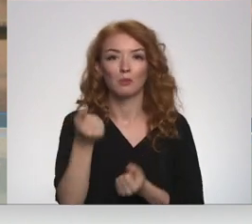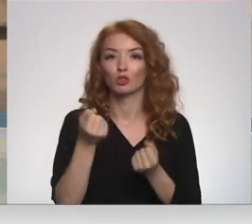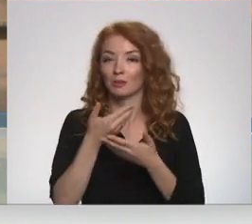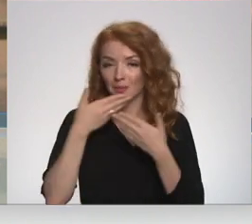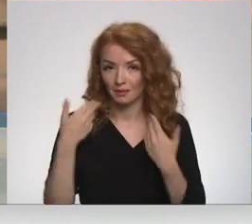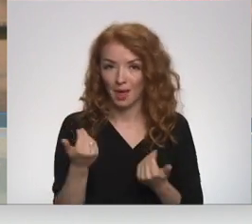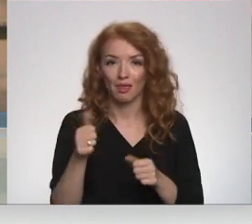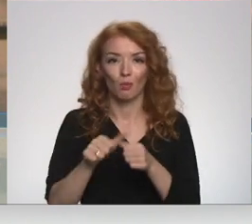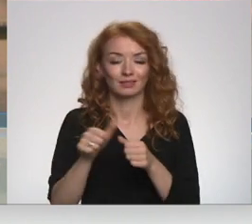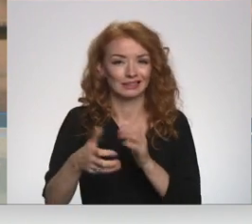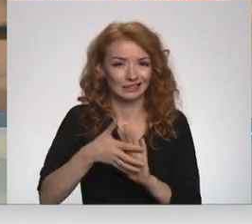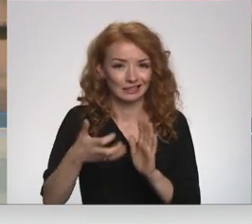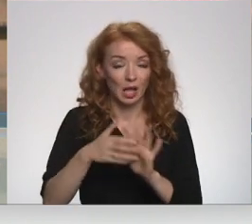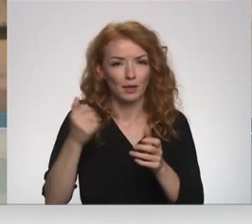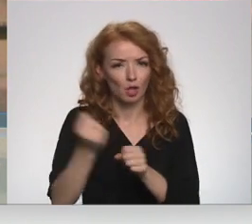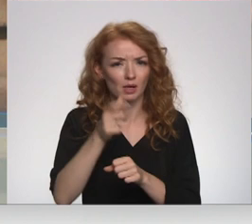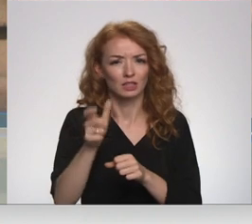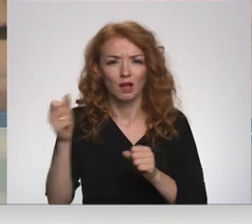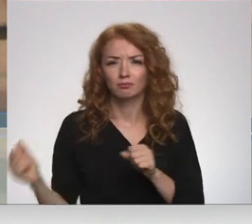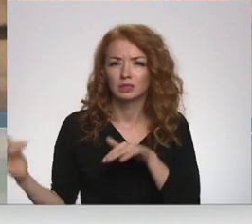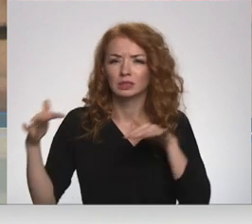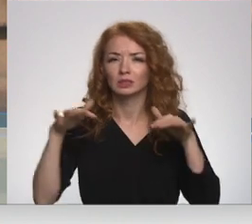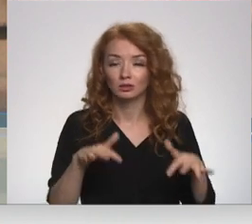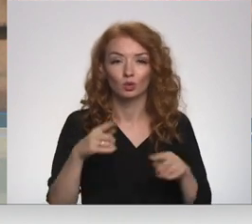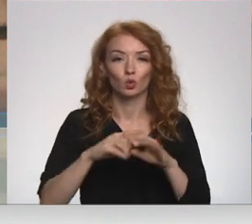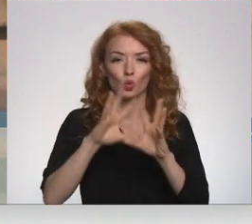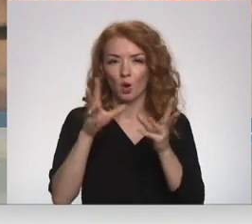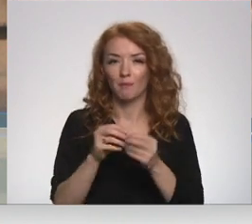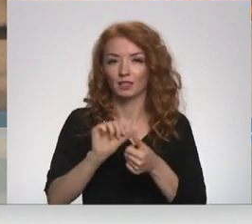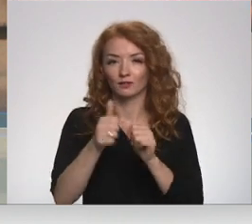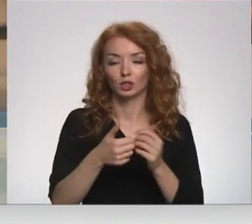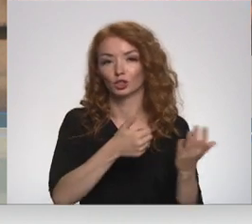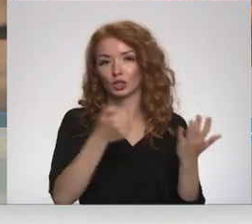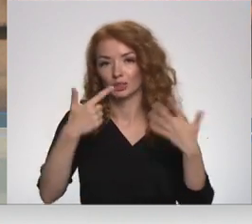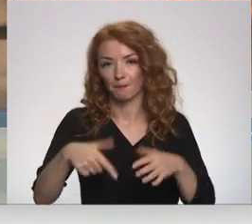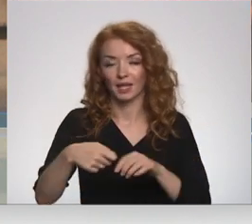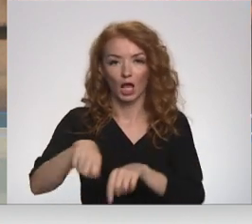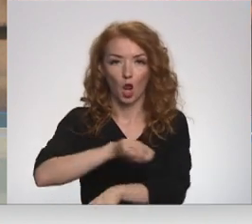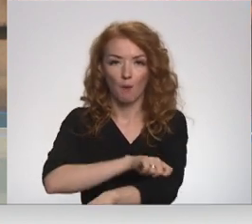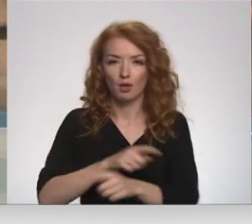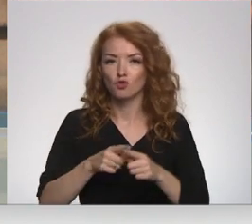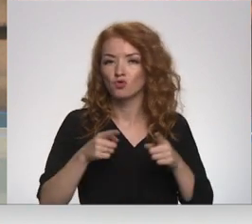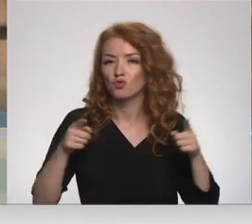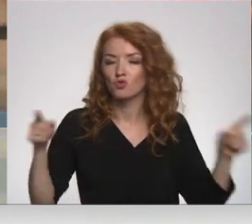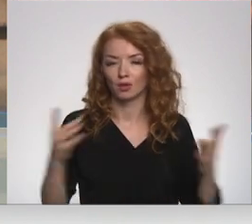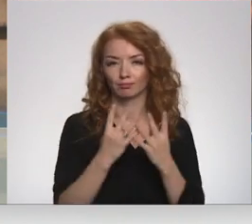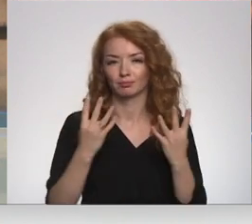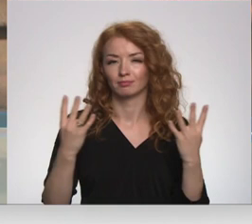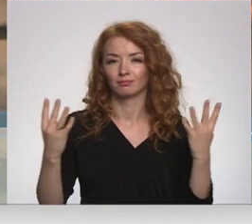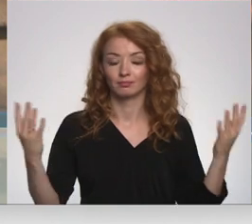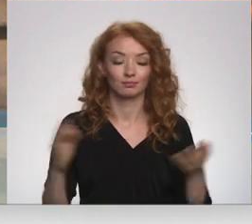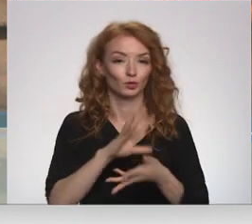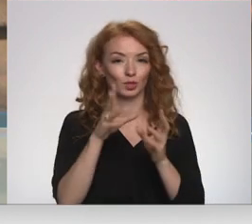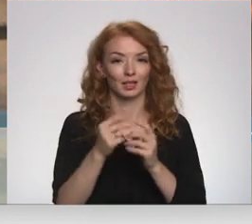bet cilvēki tomēr spēja sapulcēties un kopīgi izveidot 670 km garu dzīvo ķēdi, tā savienojot visu